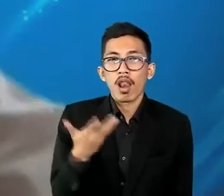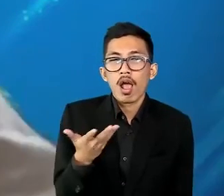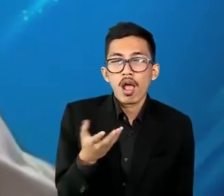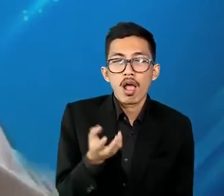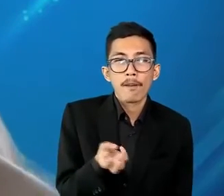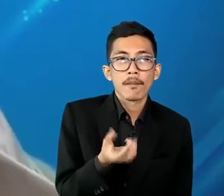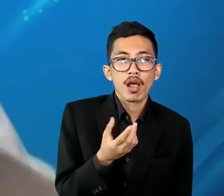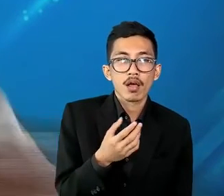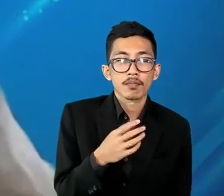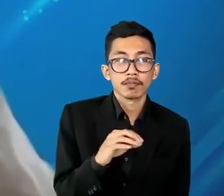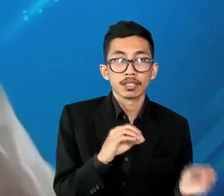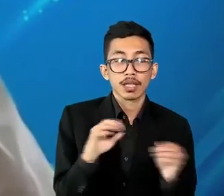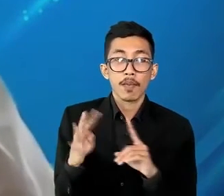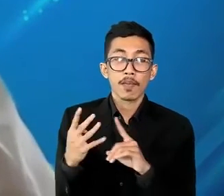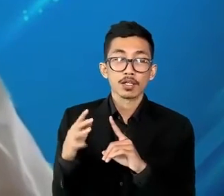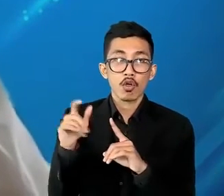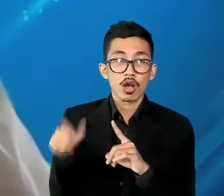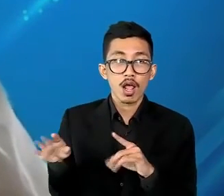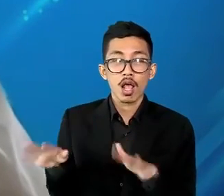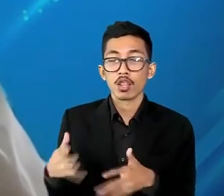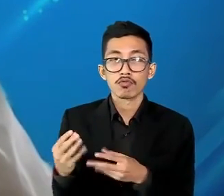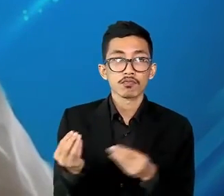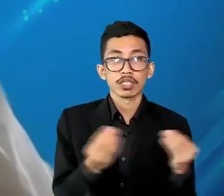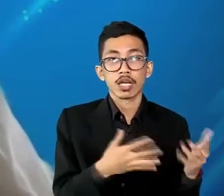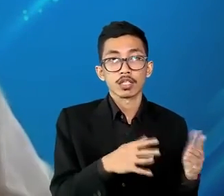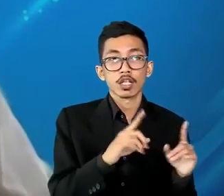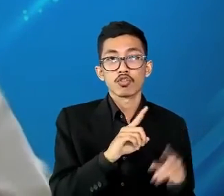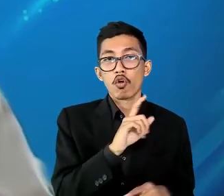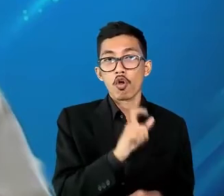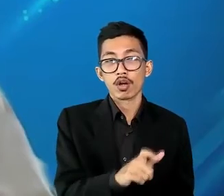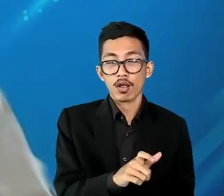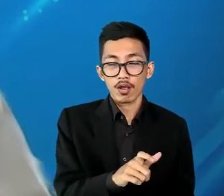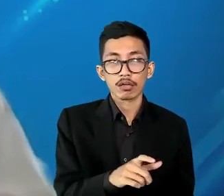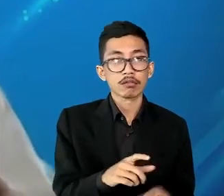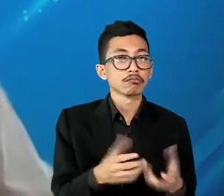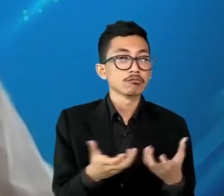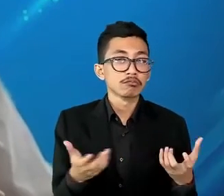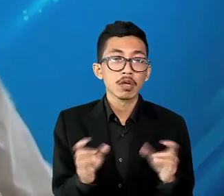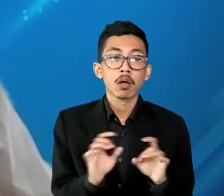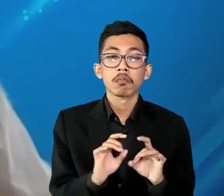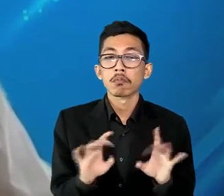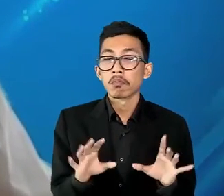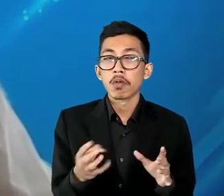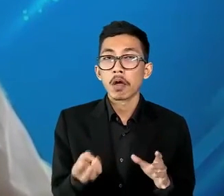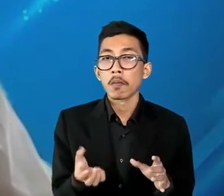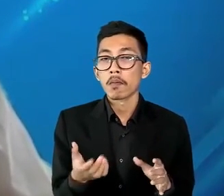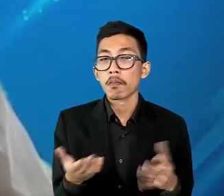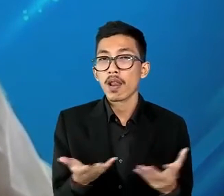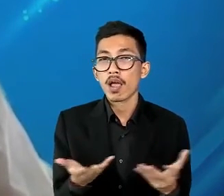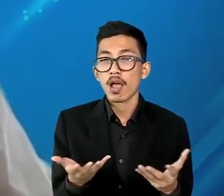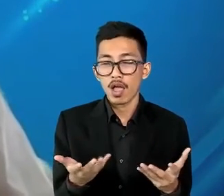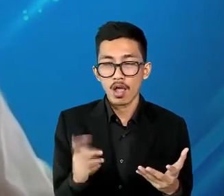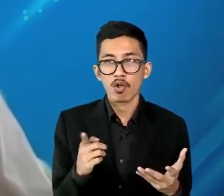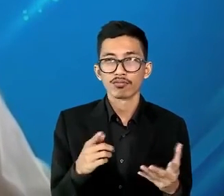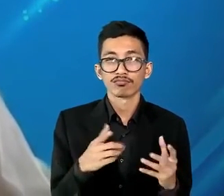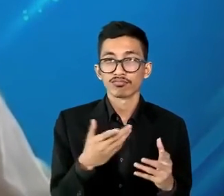memindahkan 14 orang atau memindahkan 1 orang? Nah, kalau ini bisa dikalkulasi